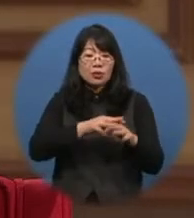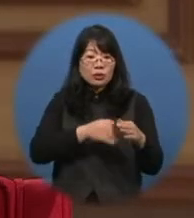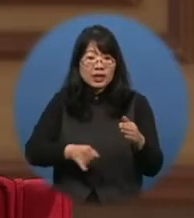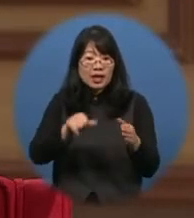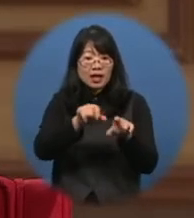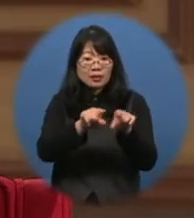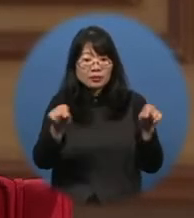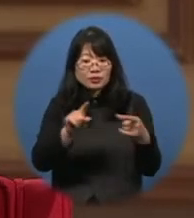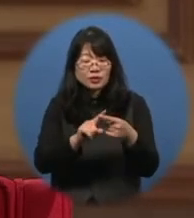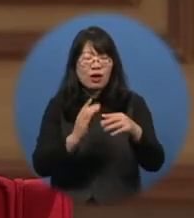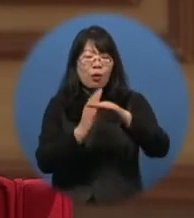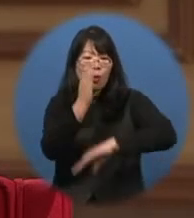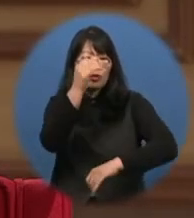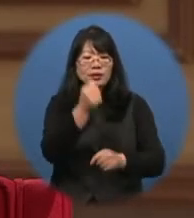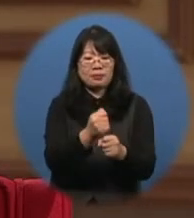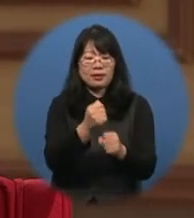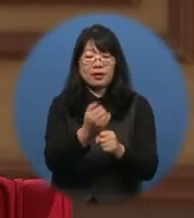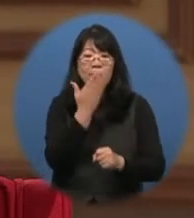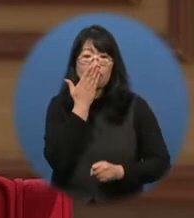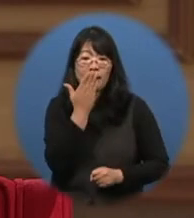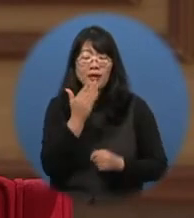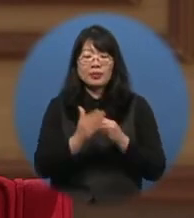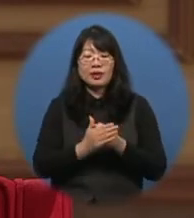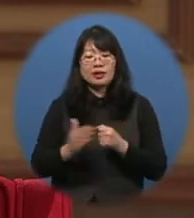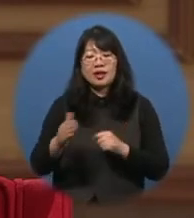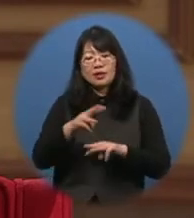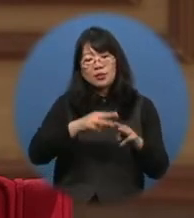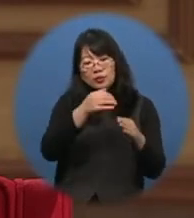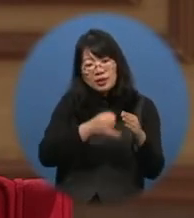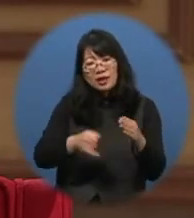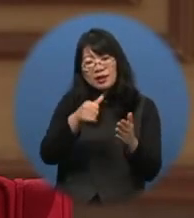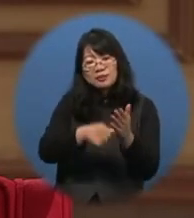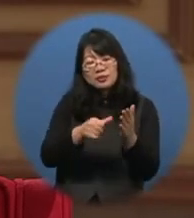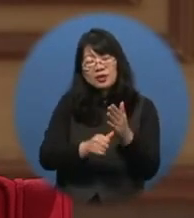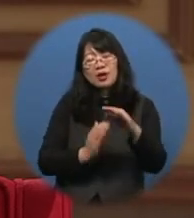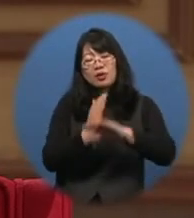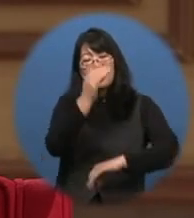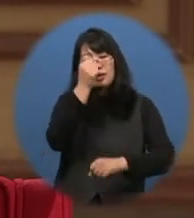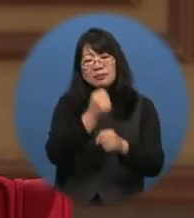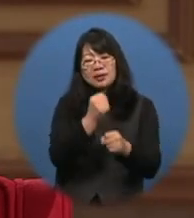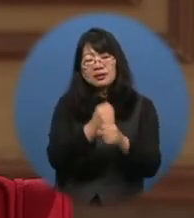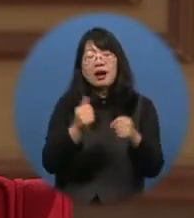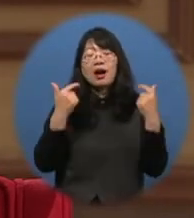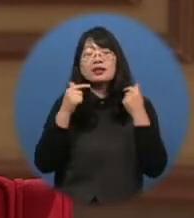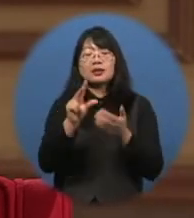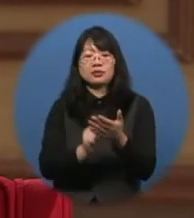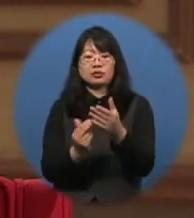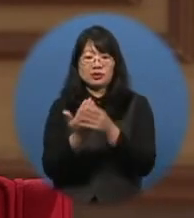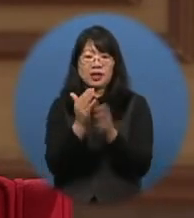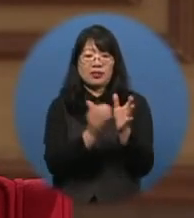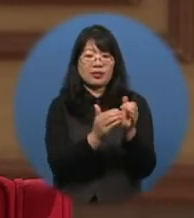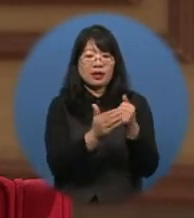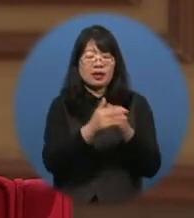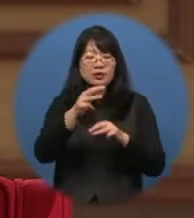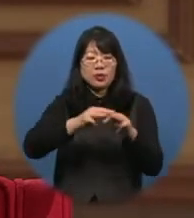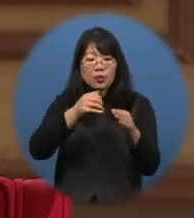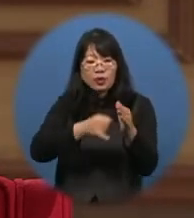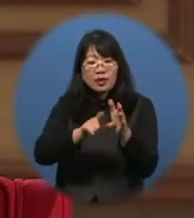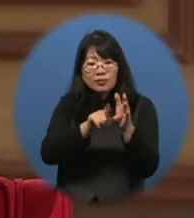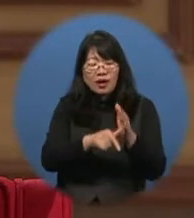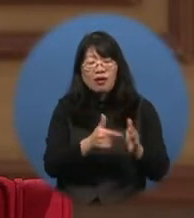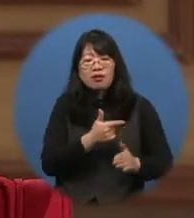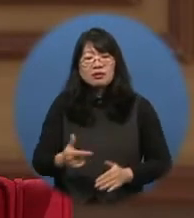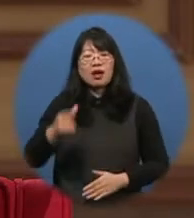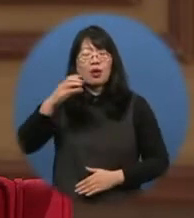농산물이 이제 과잉 생산될 수도 있고 그런데 농산물을 과잉 생산은 항상 문제가 될 수 있거든요. 물론이죠. 농업에 있어서는